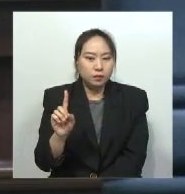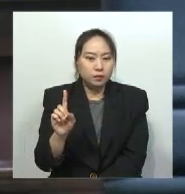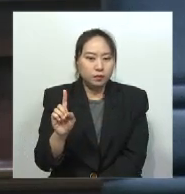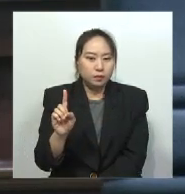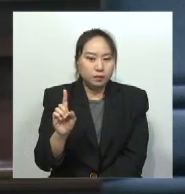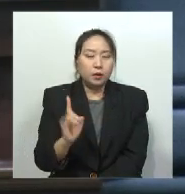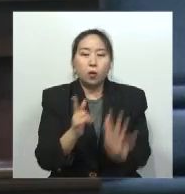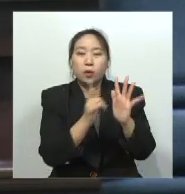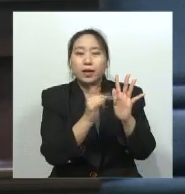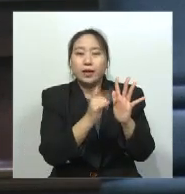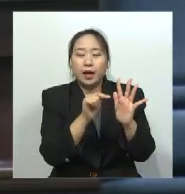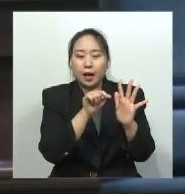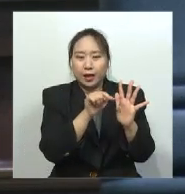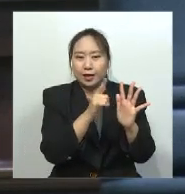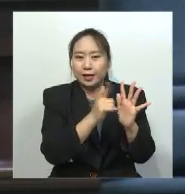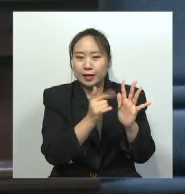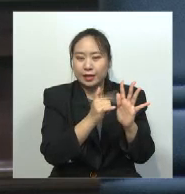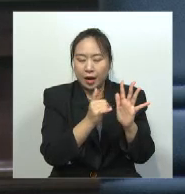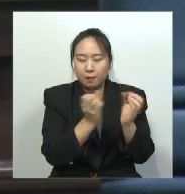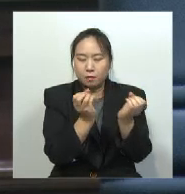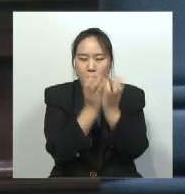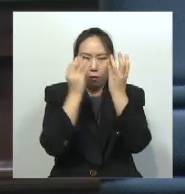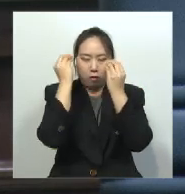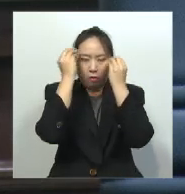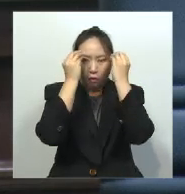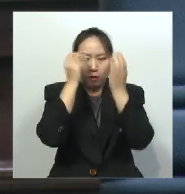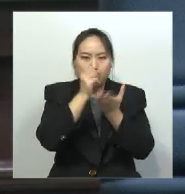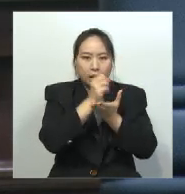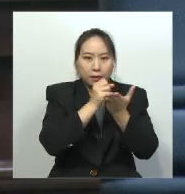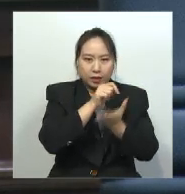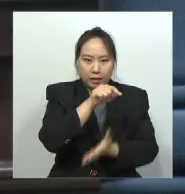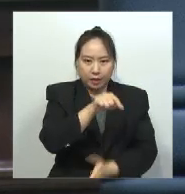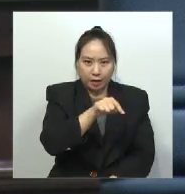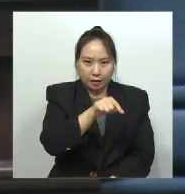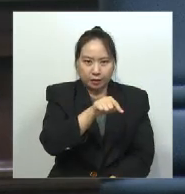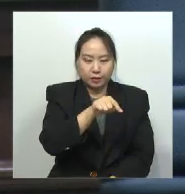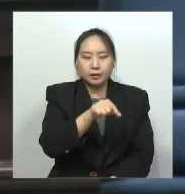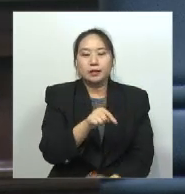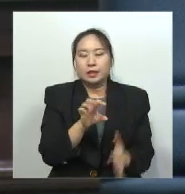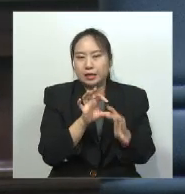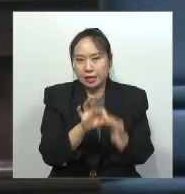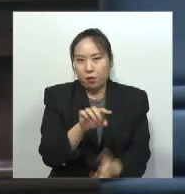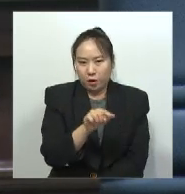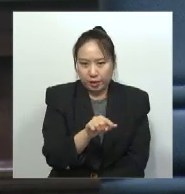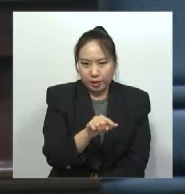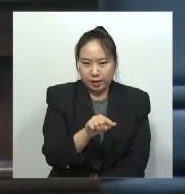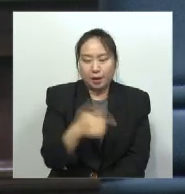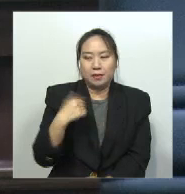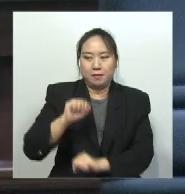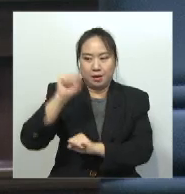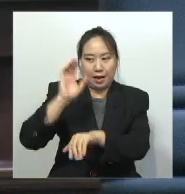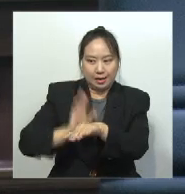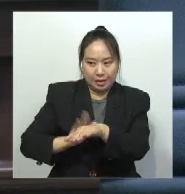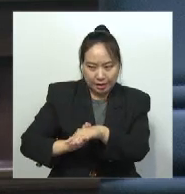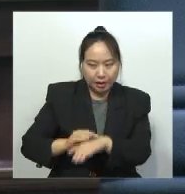เรื่องของยาถ่วงฤทธิ์จิตประสาทแล้วก็ยาเสพติดนะครับครับแล้วก็มีได้รับหมายเรียกหมายค้น